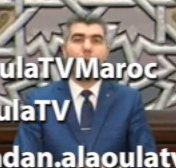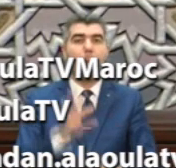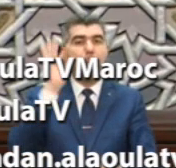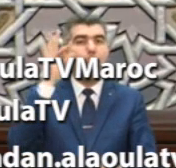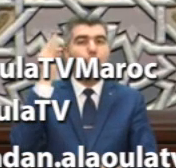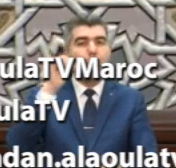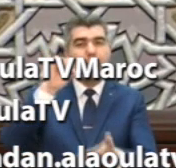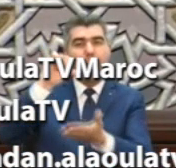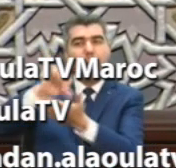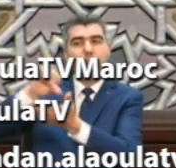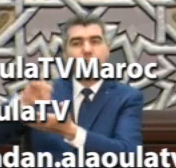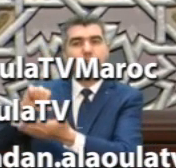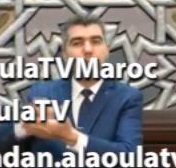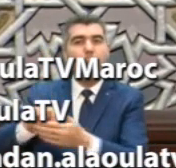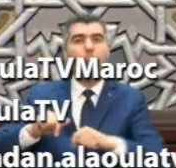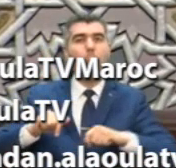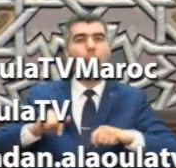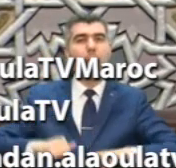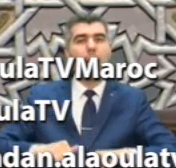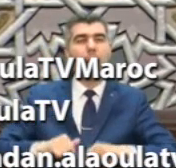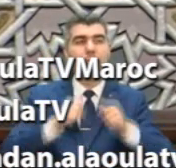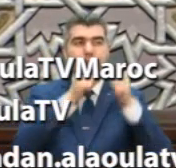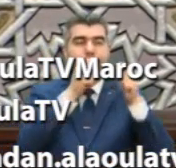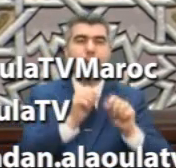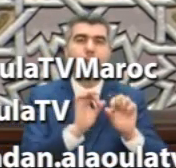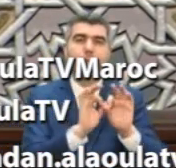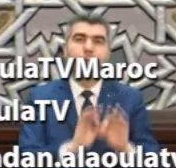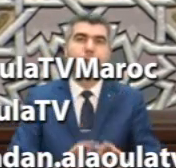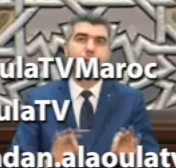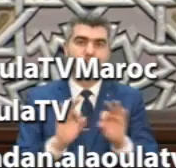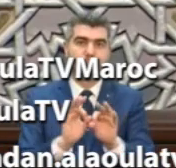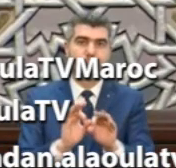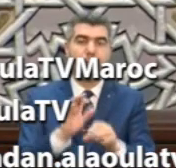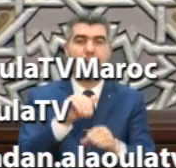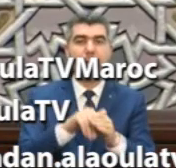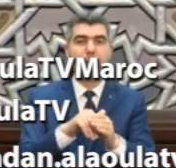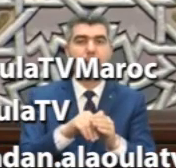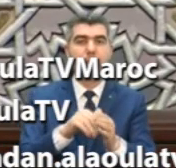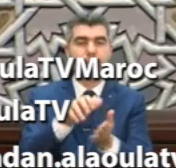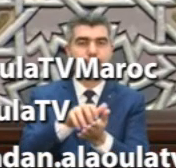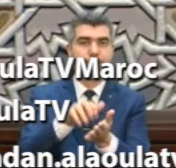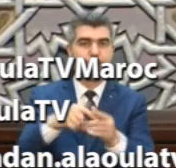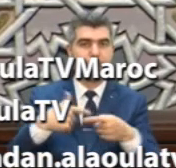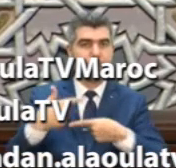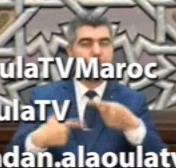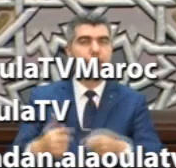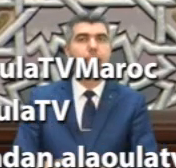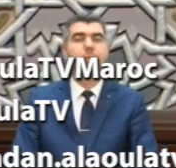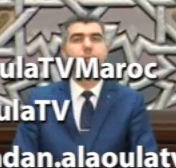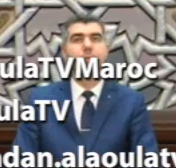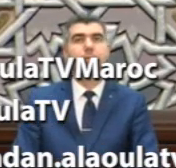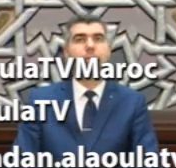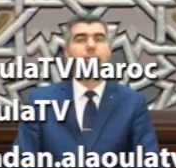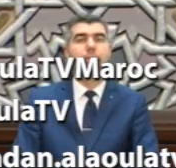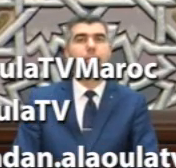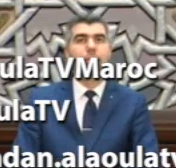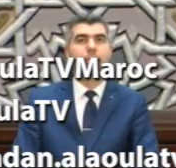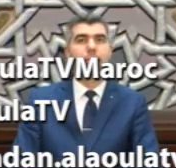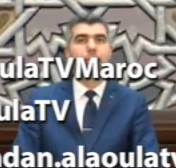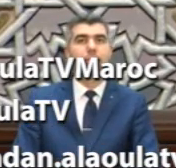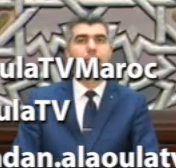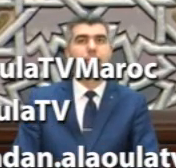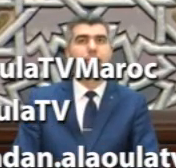الأعضاء بالتعاون الوطني للسيدات والسادة النواب عن فريق الأصالة والمعاصرة. تفضلي السيدة النائبة.